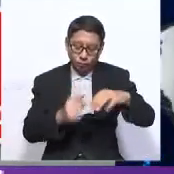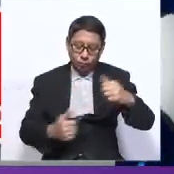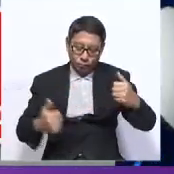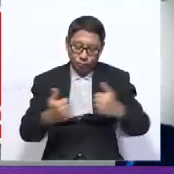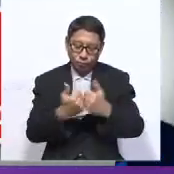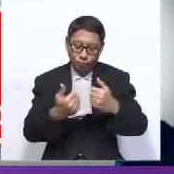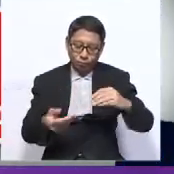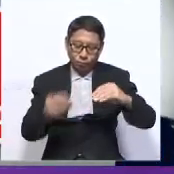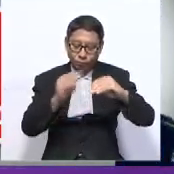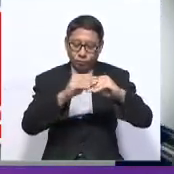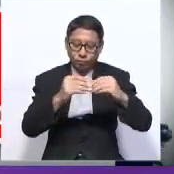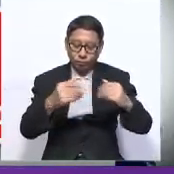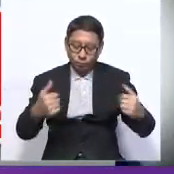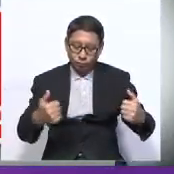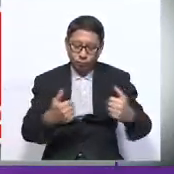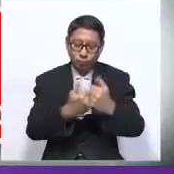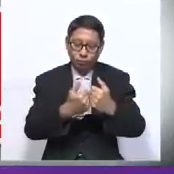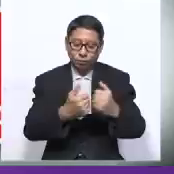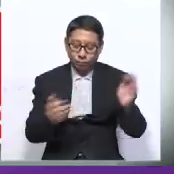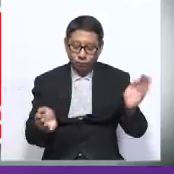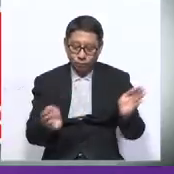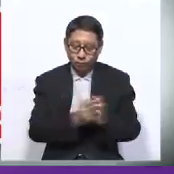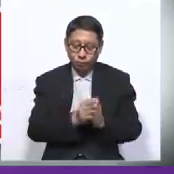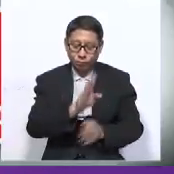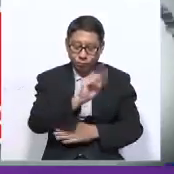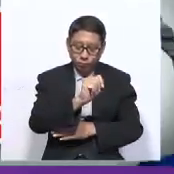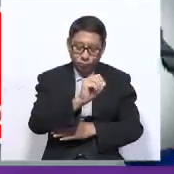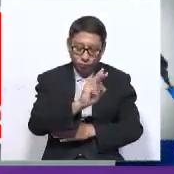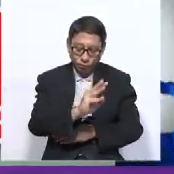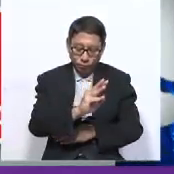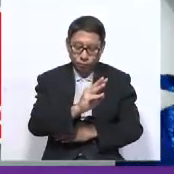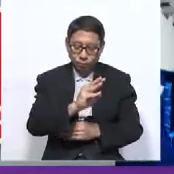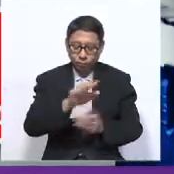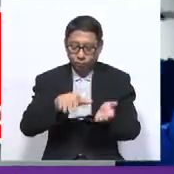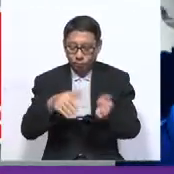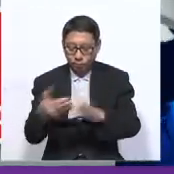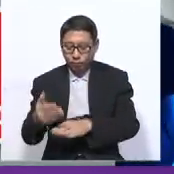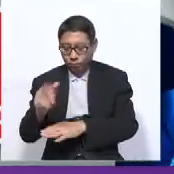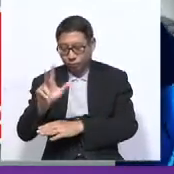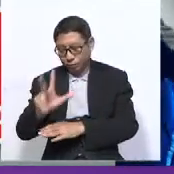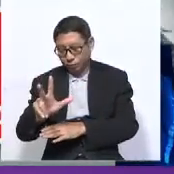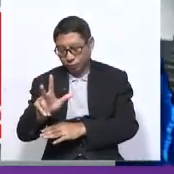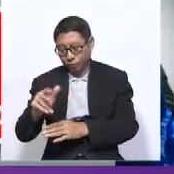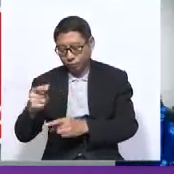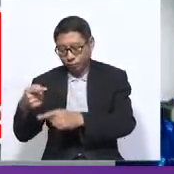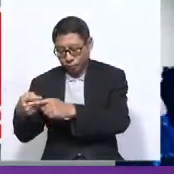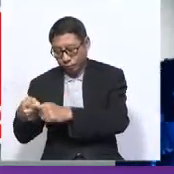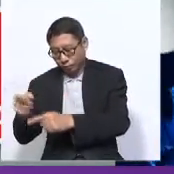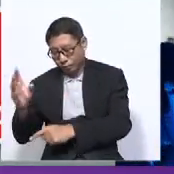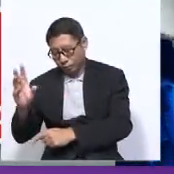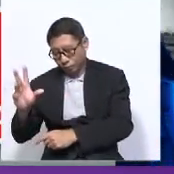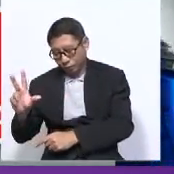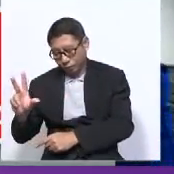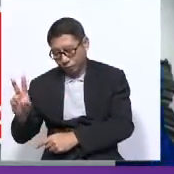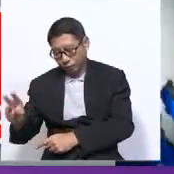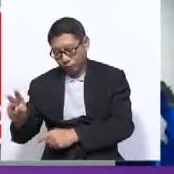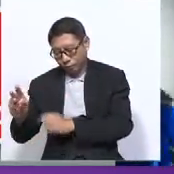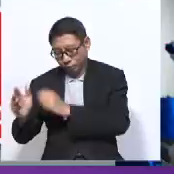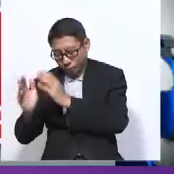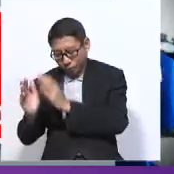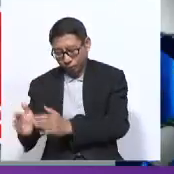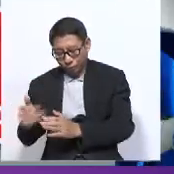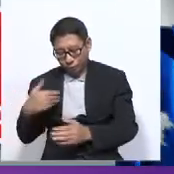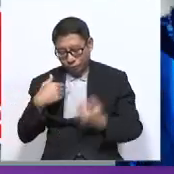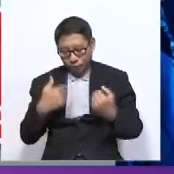ตุเพิ่มขึ้นโดยมีอุบัติเหตุทั้งสิ้น46ครั้งเสียชีวิต3คนบาดเจ็บ62คนรวม2